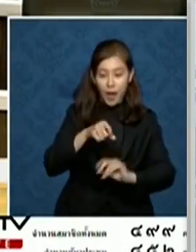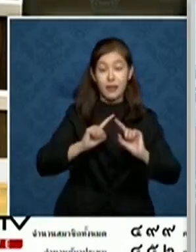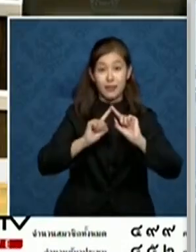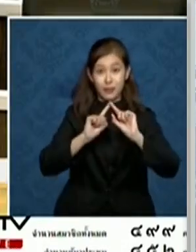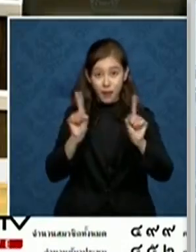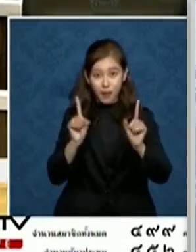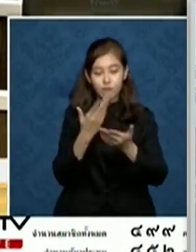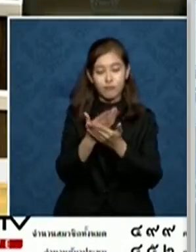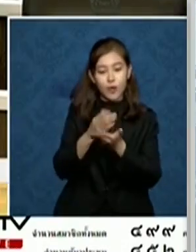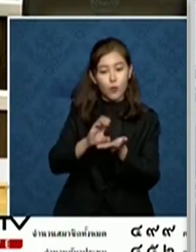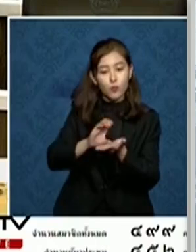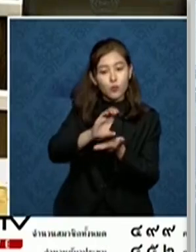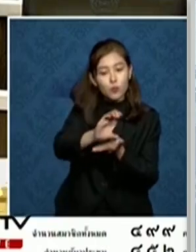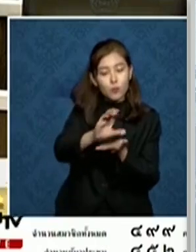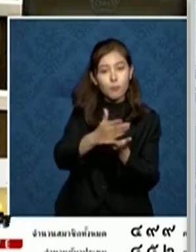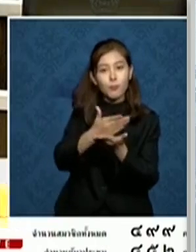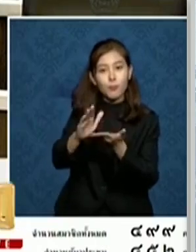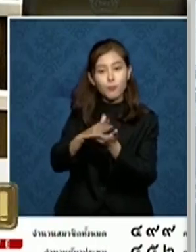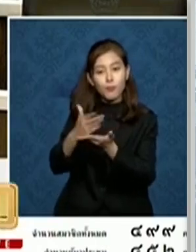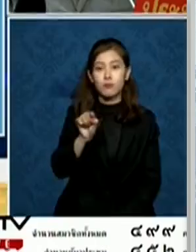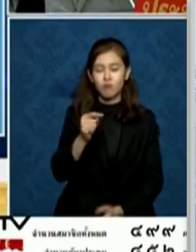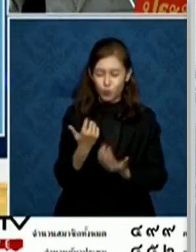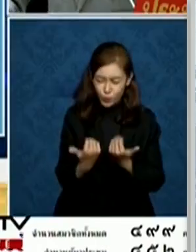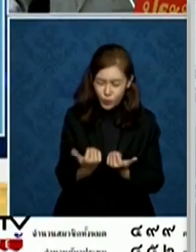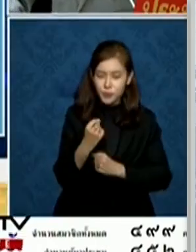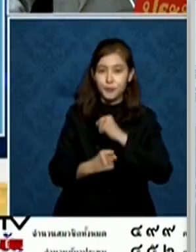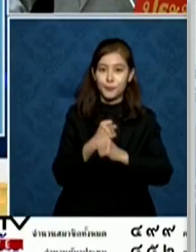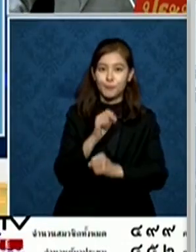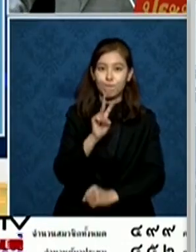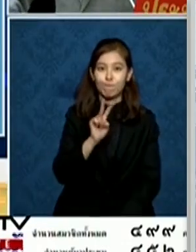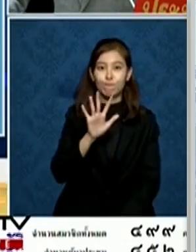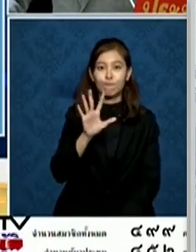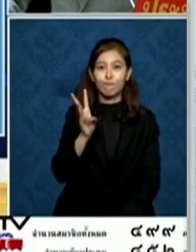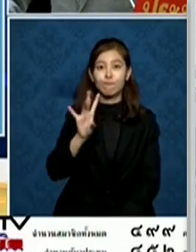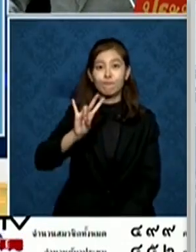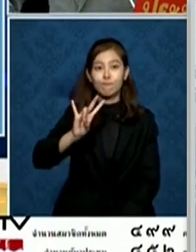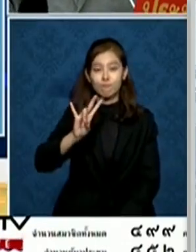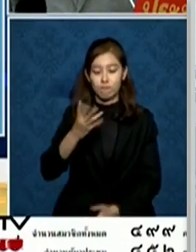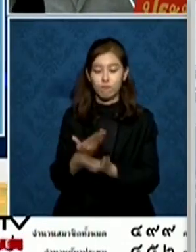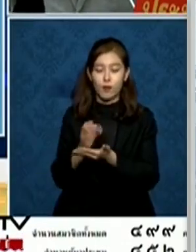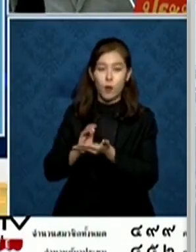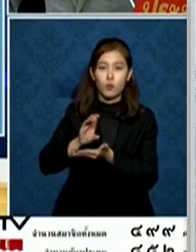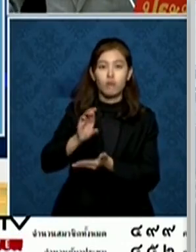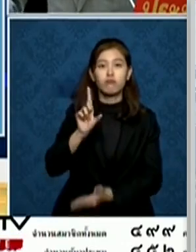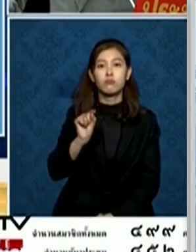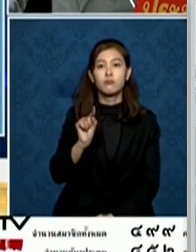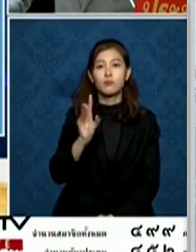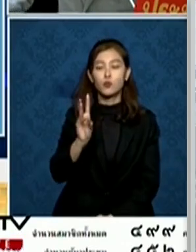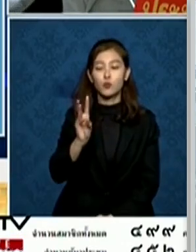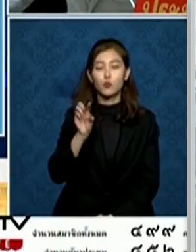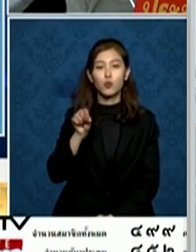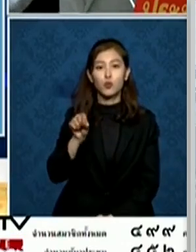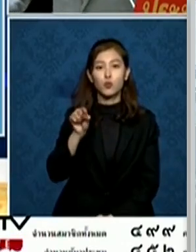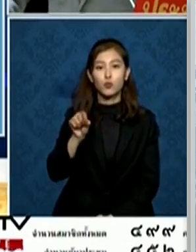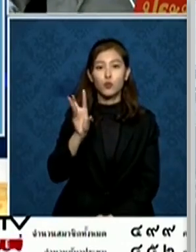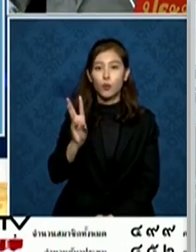ประมาณ11,000ประมาณนั้นครับเท่ากับว่านี่คือศักยภาพที่เราสามารถใช้หนี้ได้ใช่มั้ยครับนี่ไม่ได้ตั้งมาใช้หนี้ิ wallet